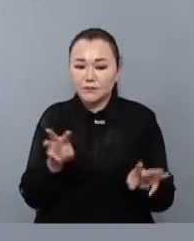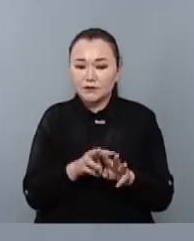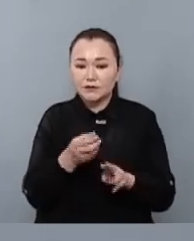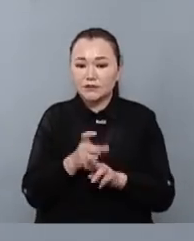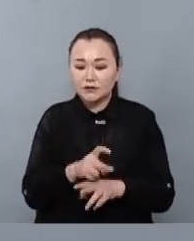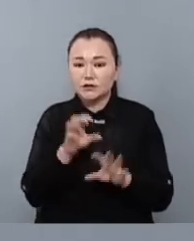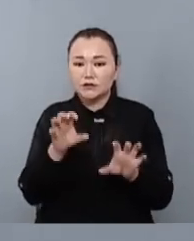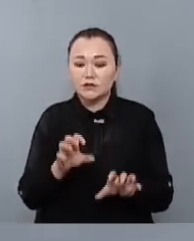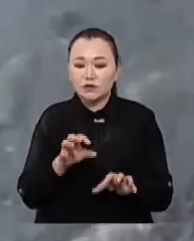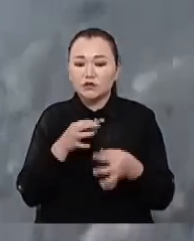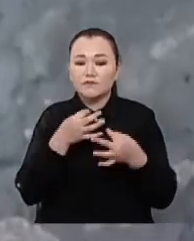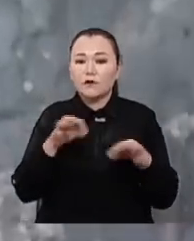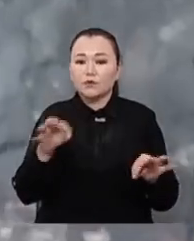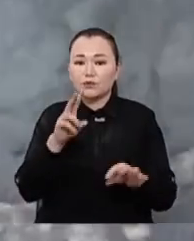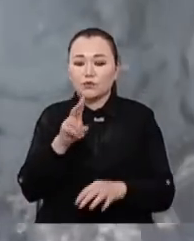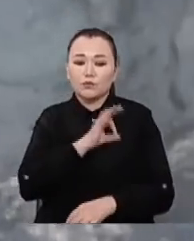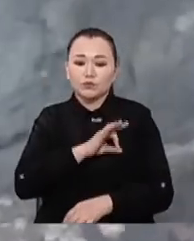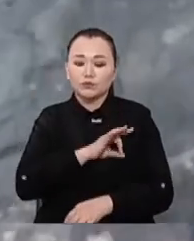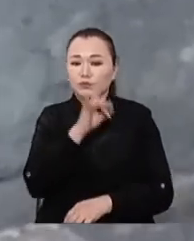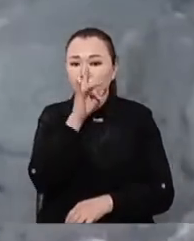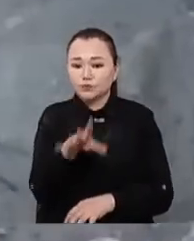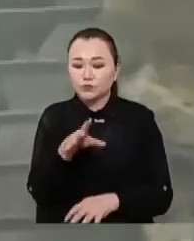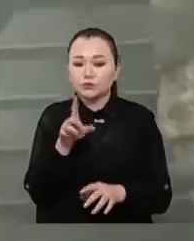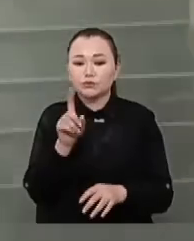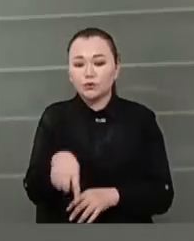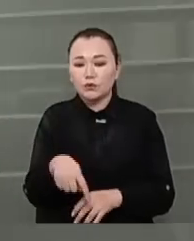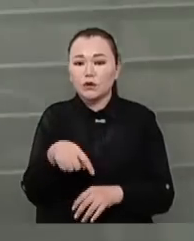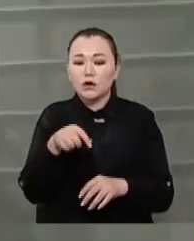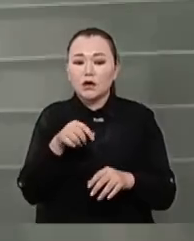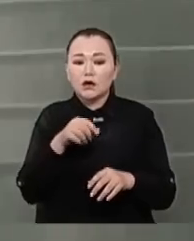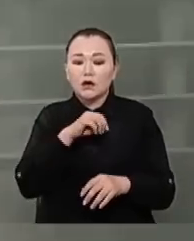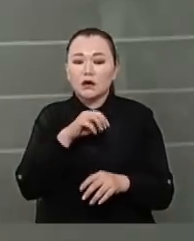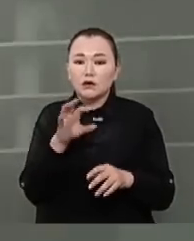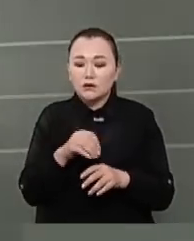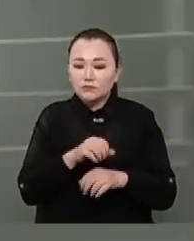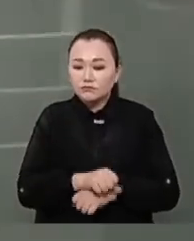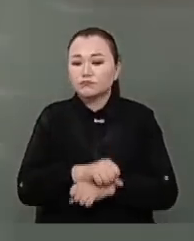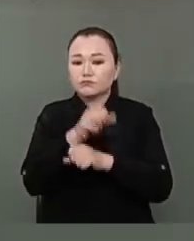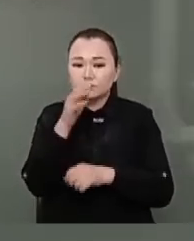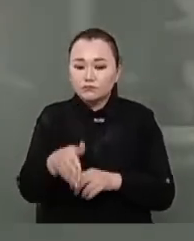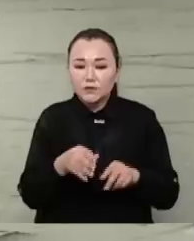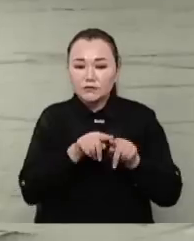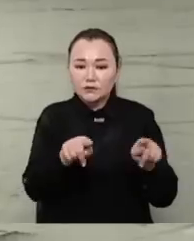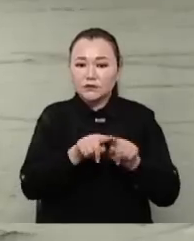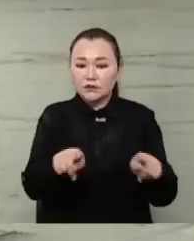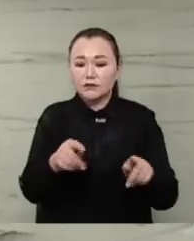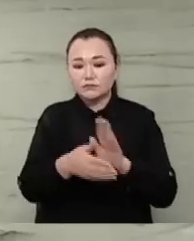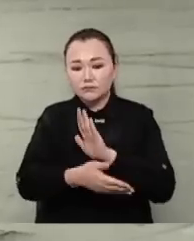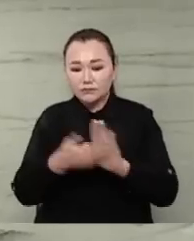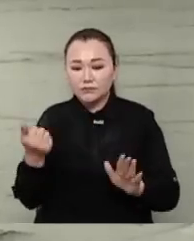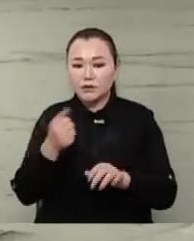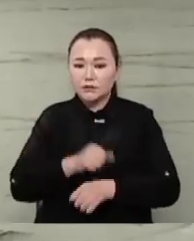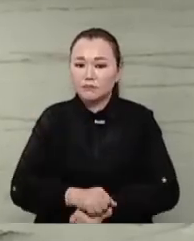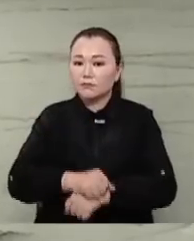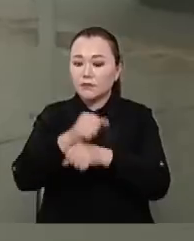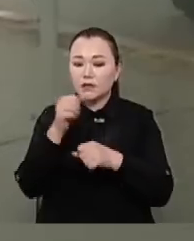заңның бейбіт шеруге шыққандарға қолданылмайтынын айтты. Десе де шеруге шығып халықты бұзақылыққа үгіттейтін болса, жазадан